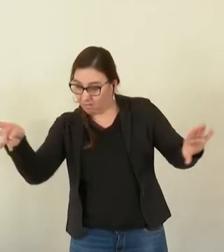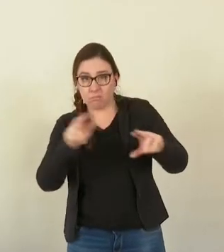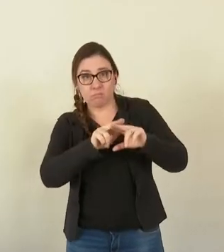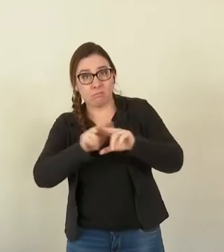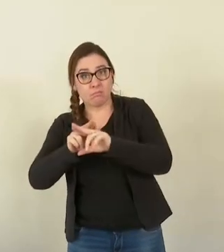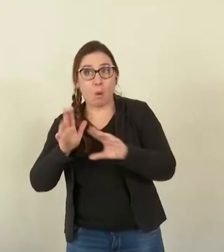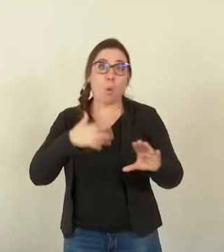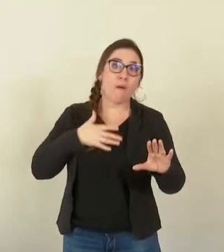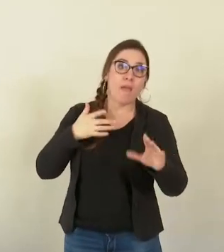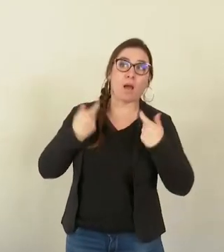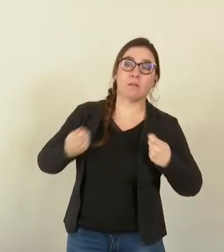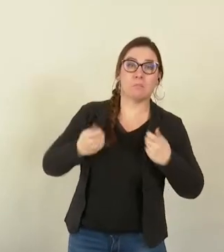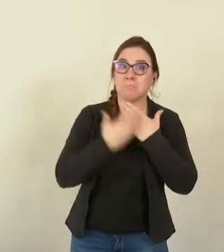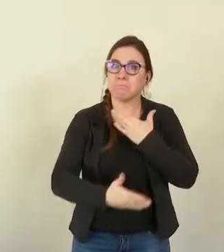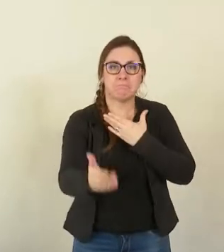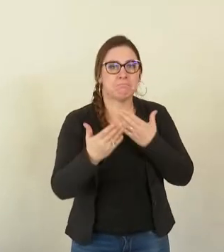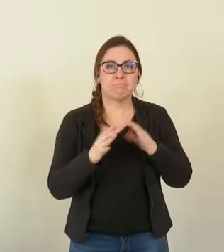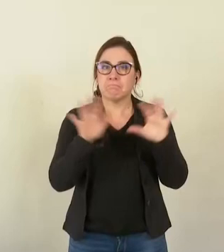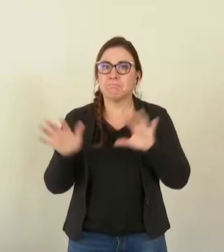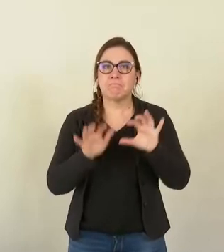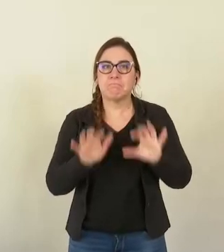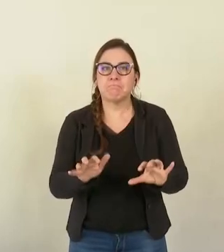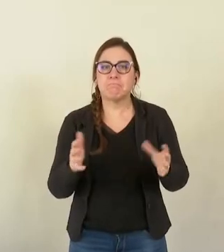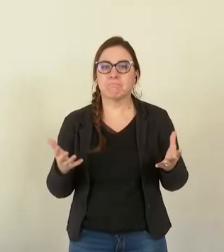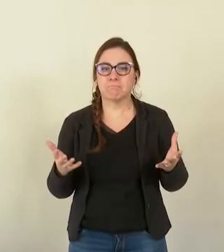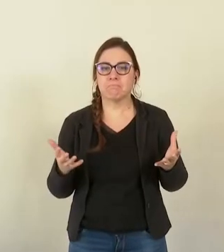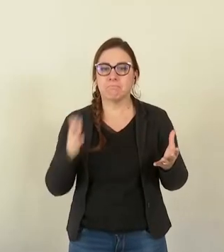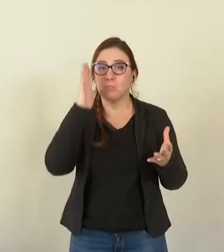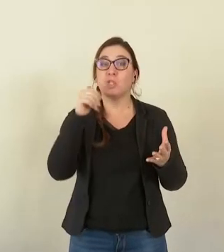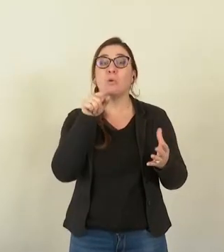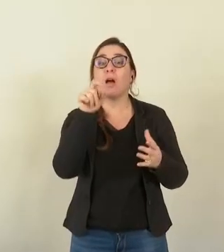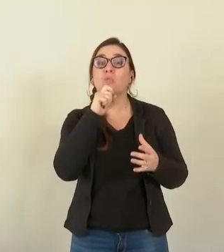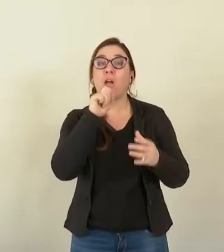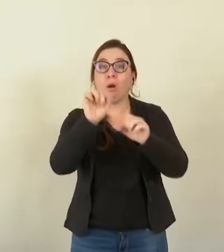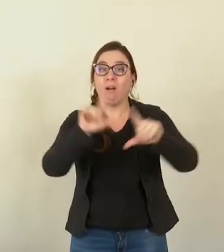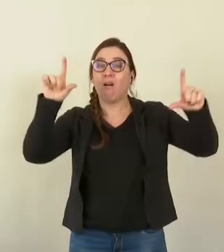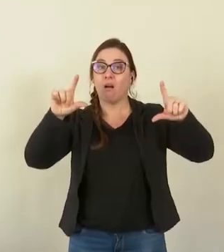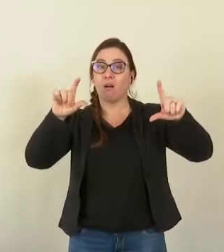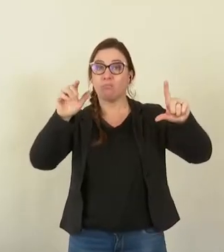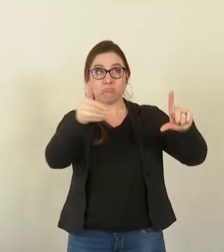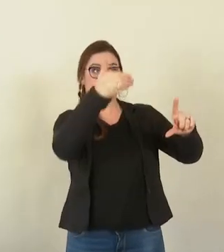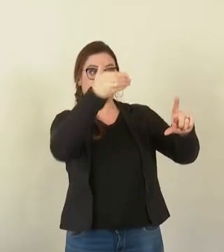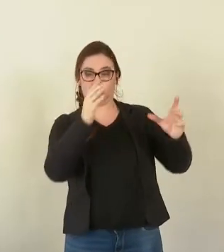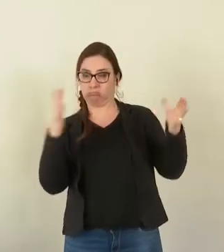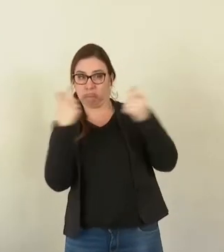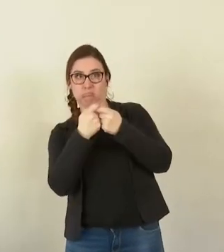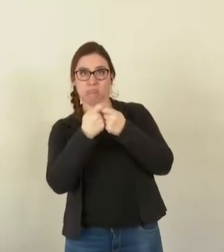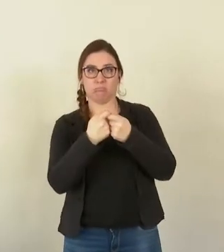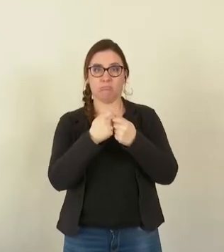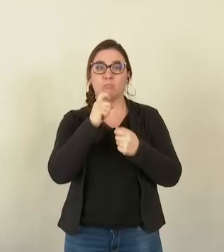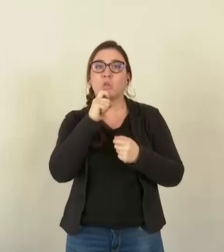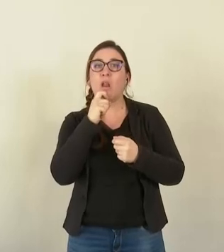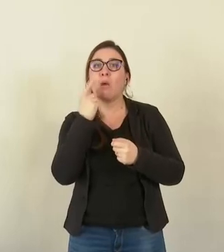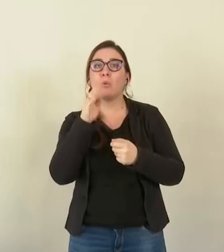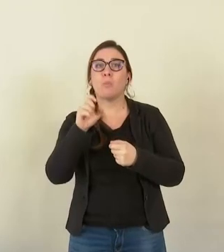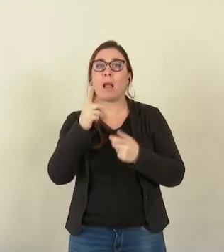vont servir donc cet annexe budgétaire reflèche une des diapos en réalité que vous venez de montrer quand monsieur bac